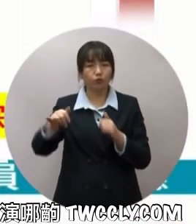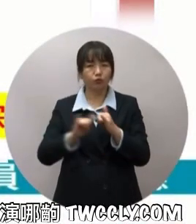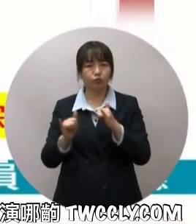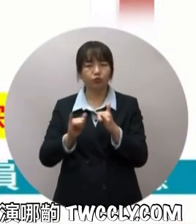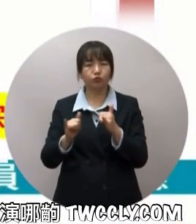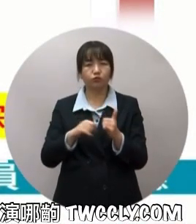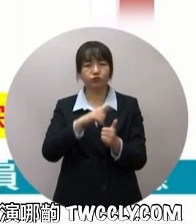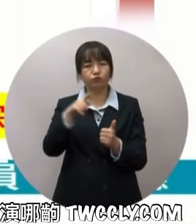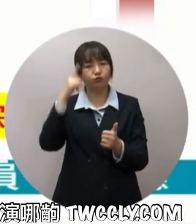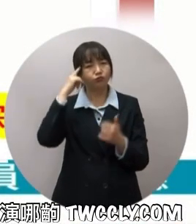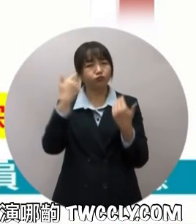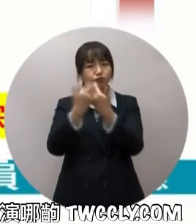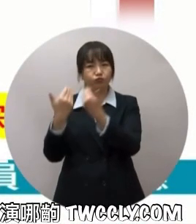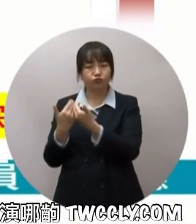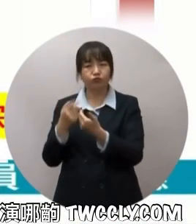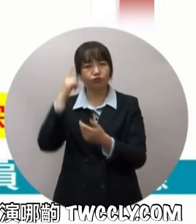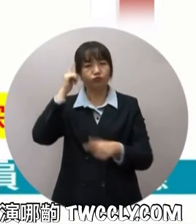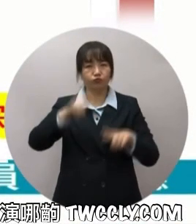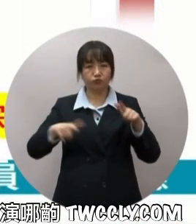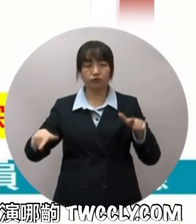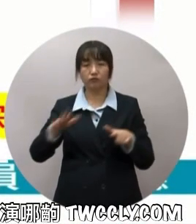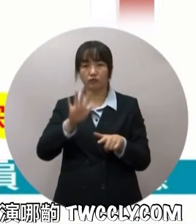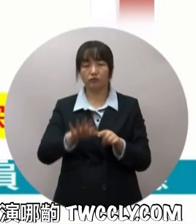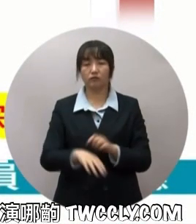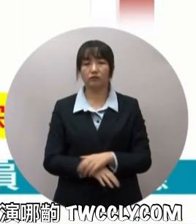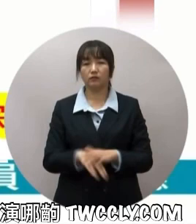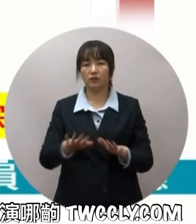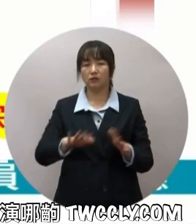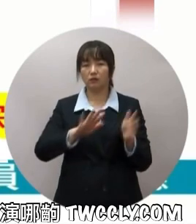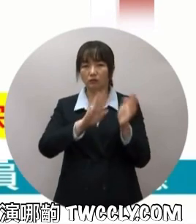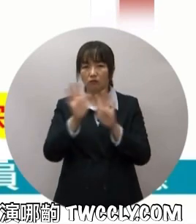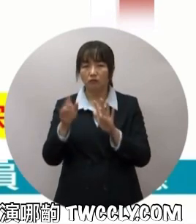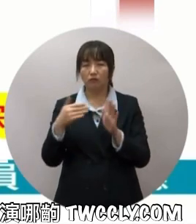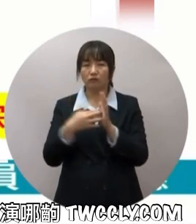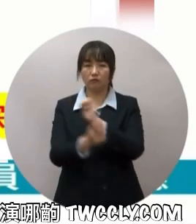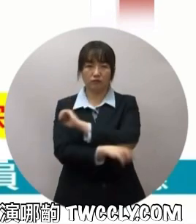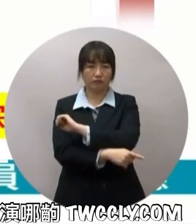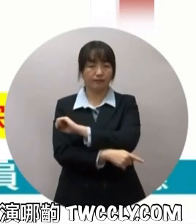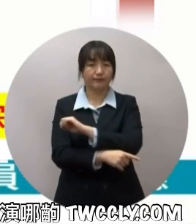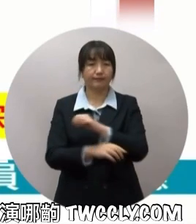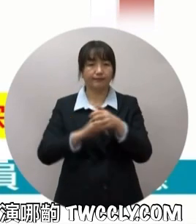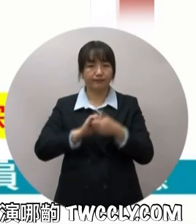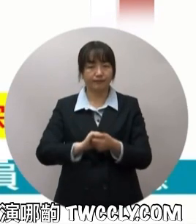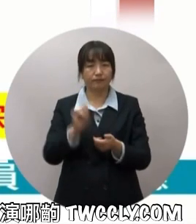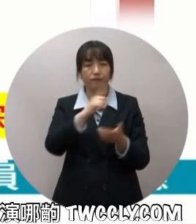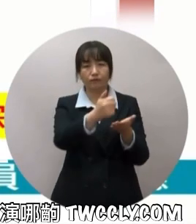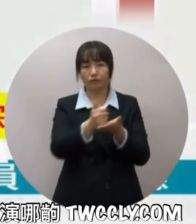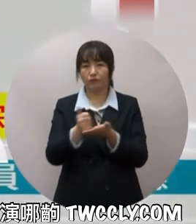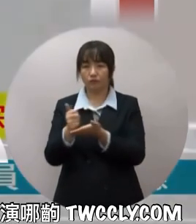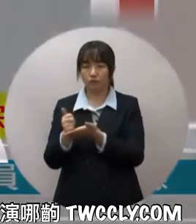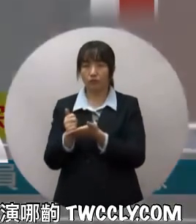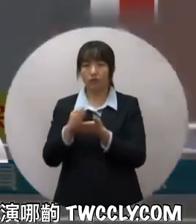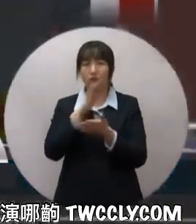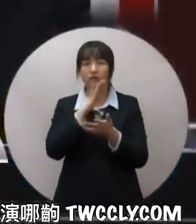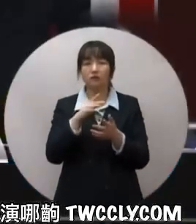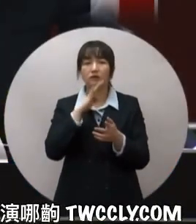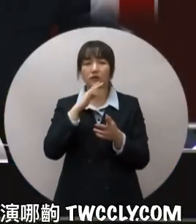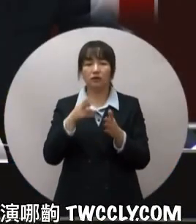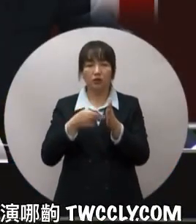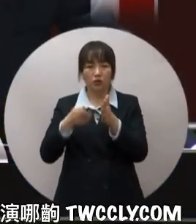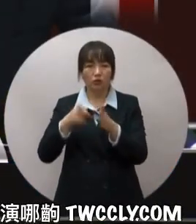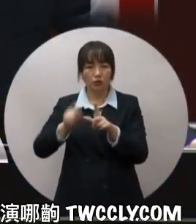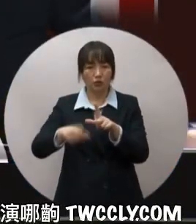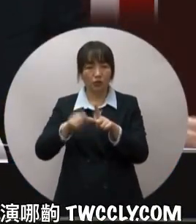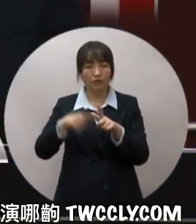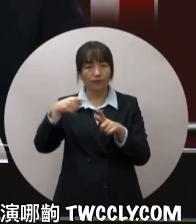許多的不同的意見跟看法那也是這個狀況之下所以後來我們有邀請了這個鐵道局這